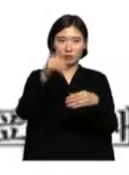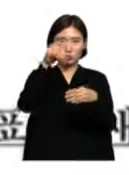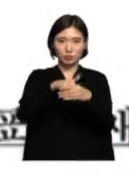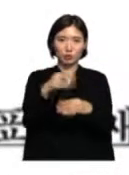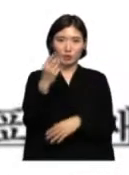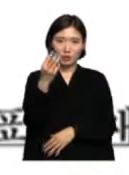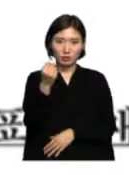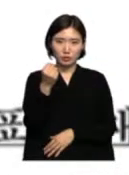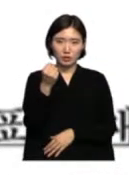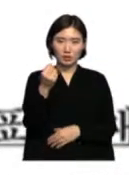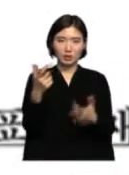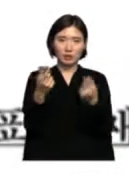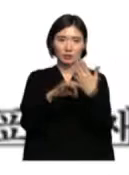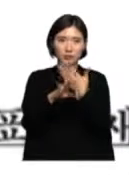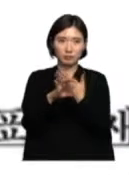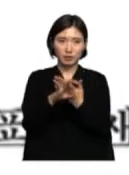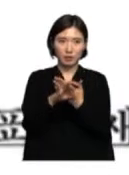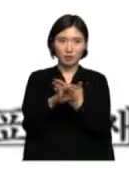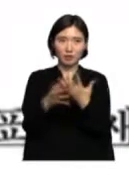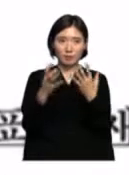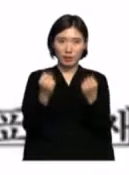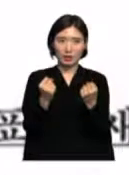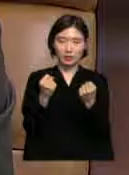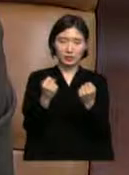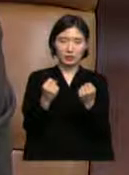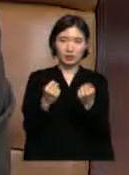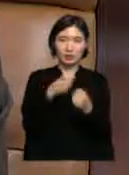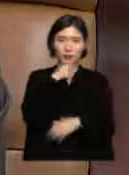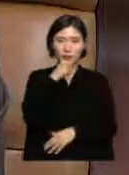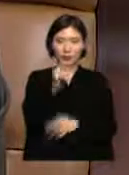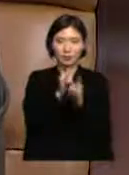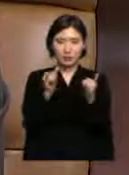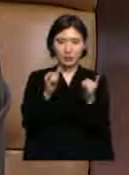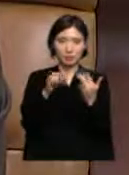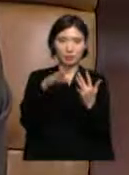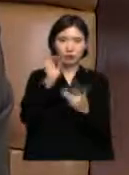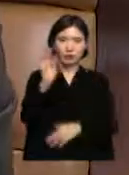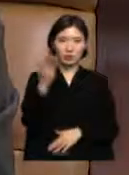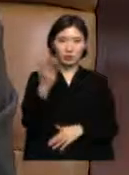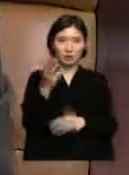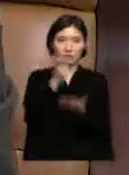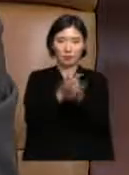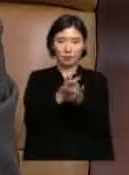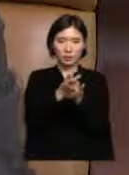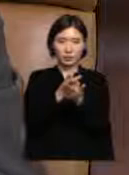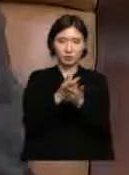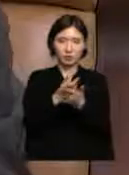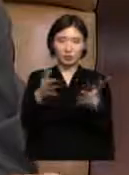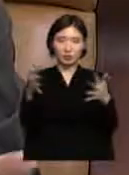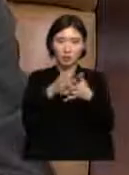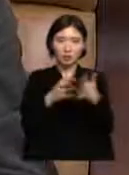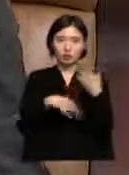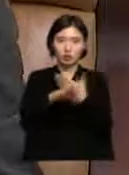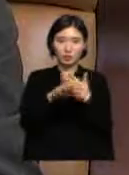경우 연장자가 아닌 다선 의원이 당선되는 것 등입니다. 제도적인 것을 만들어 놓으면 그래도 그 틀에서 너무